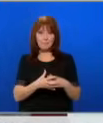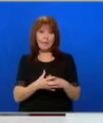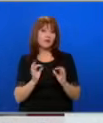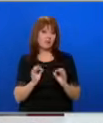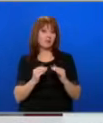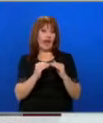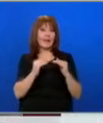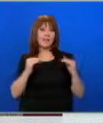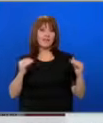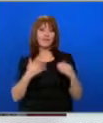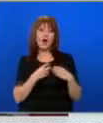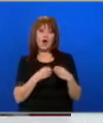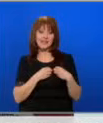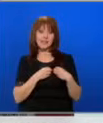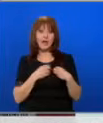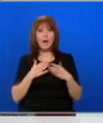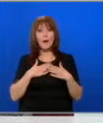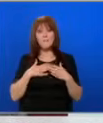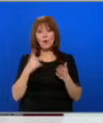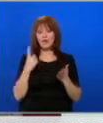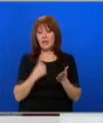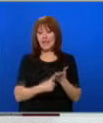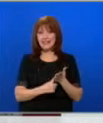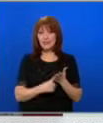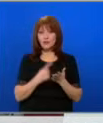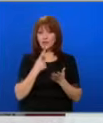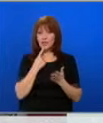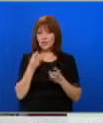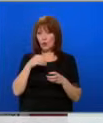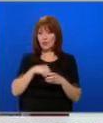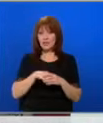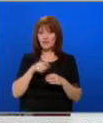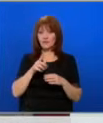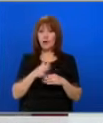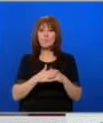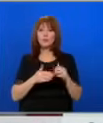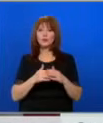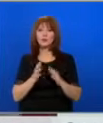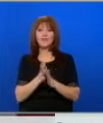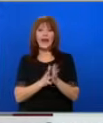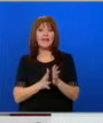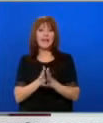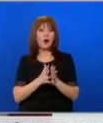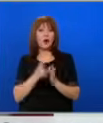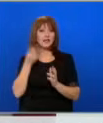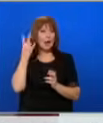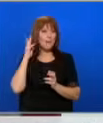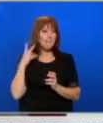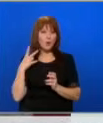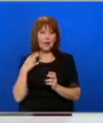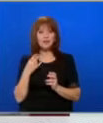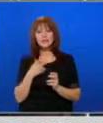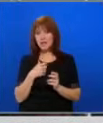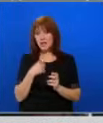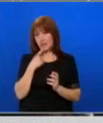Така, с моите странични задължения участвам все още в подготовката на хора в морския бранш и смея да